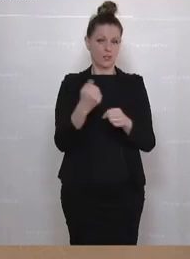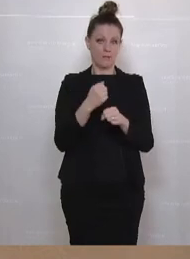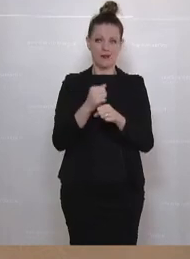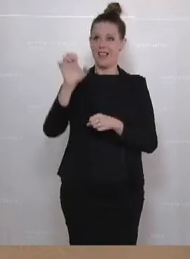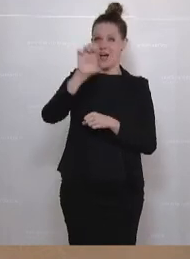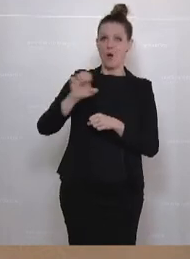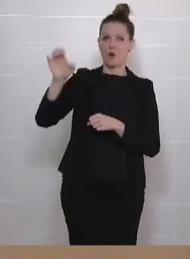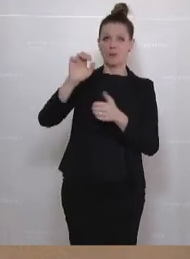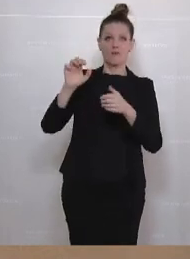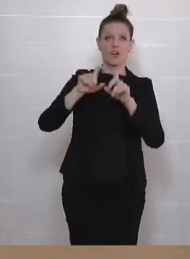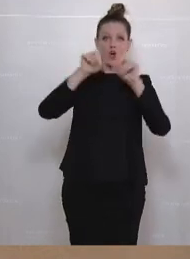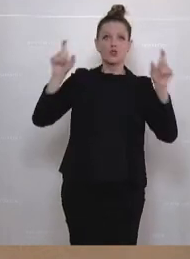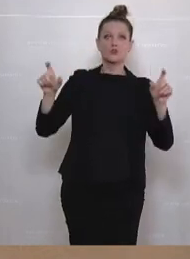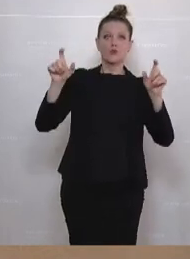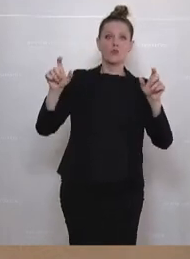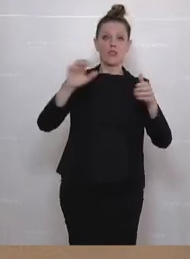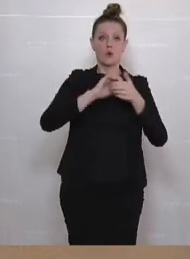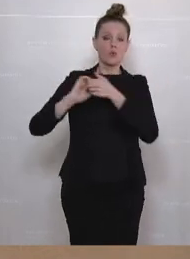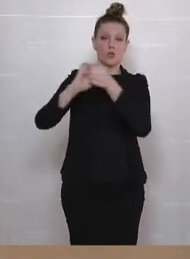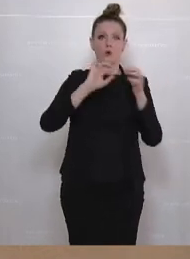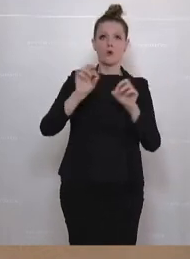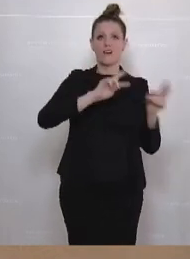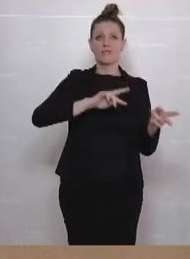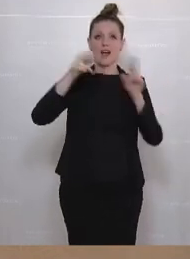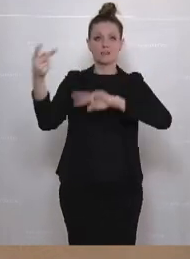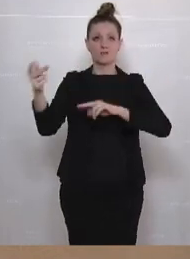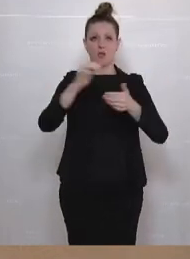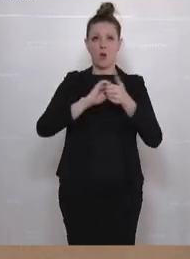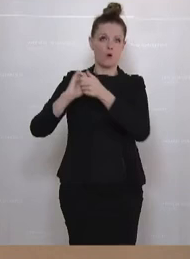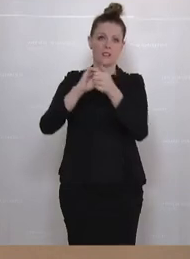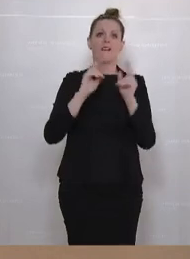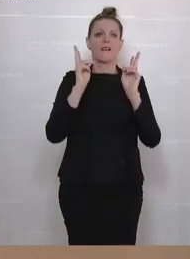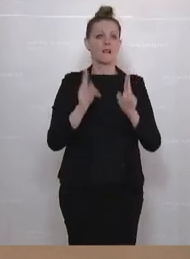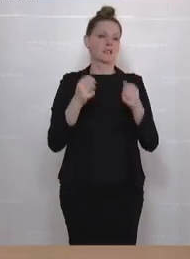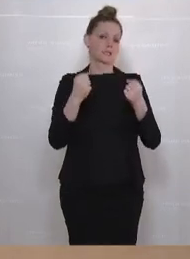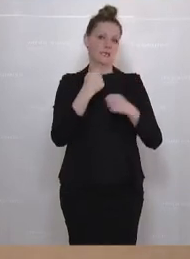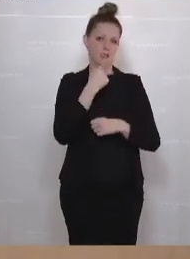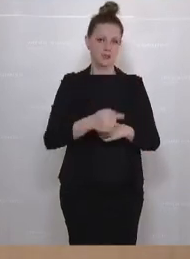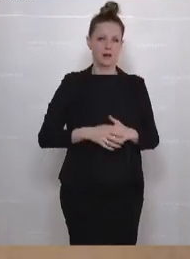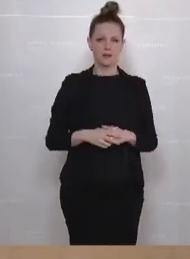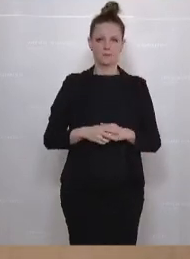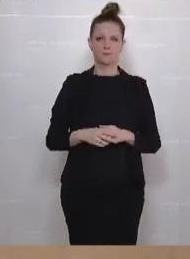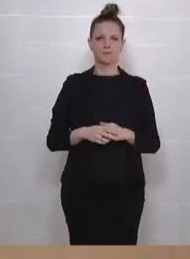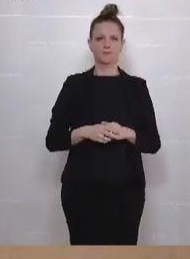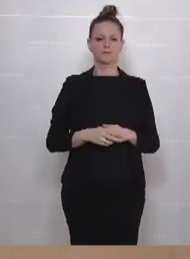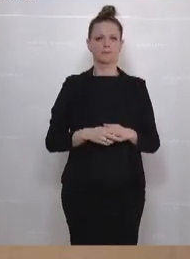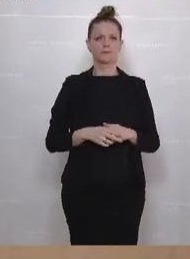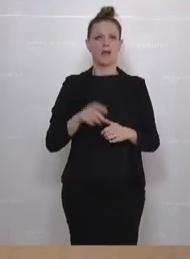eine Schuldenunion noch eine Transferunion. Das kann ich Ihnen versichern. Die nächste Frage stellt der Abgeordnete Raimond.